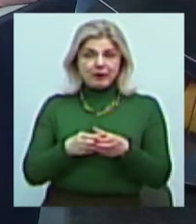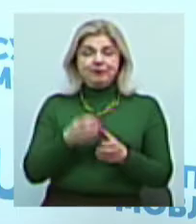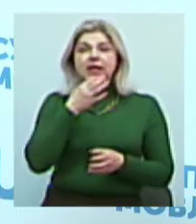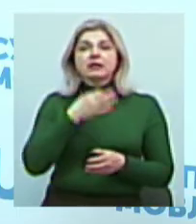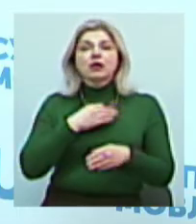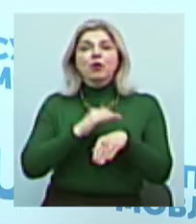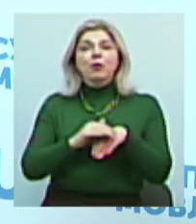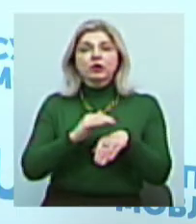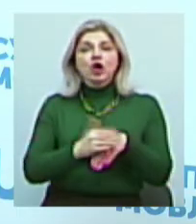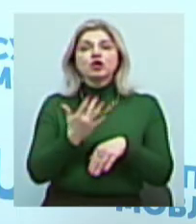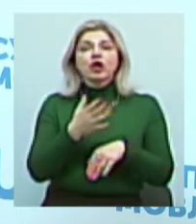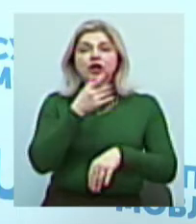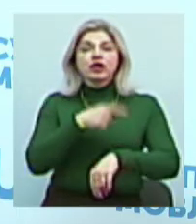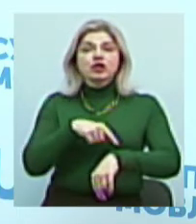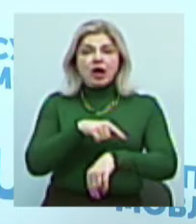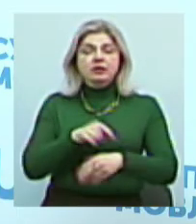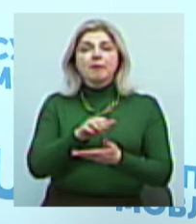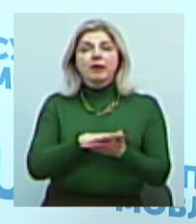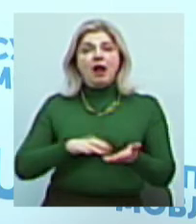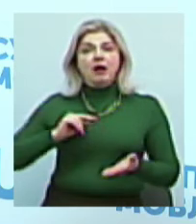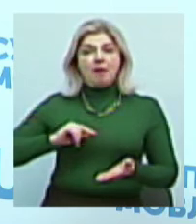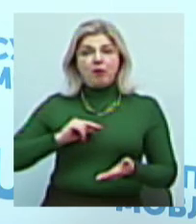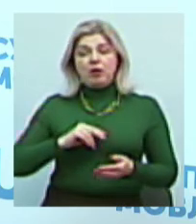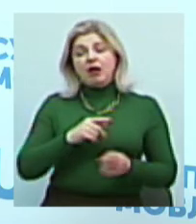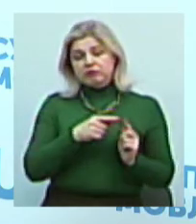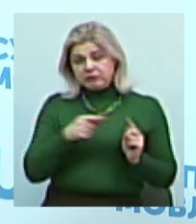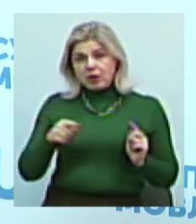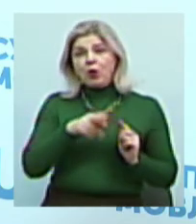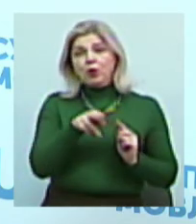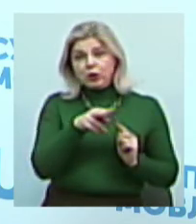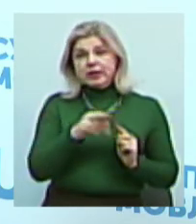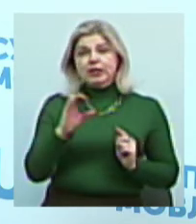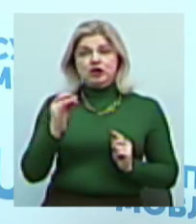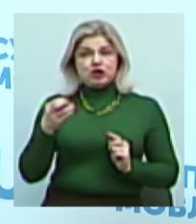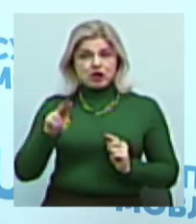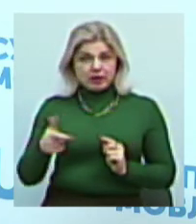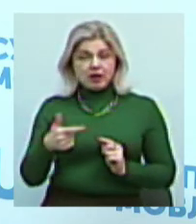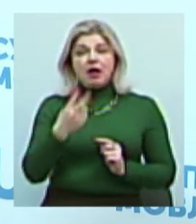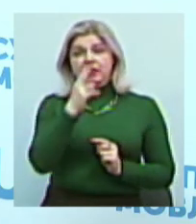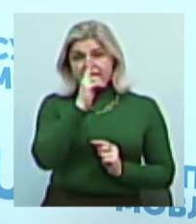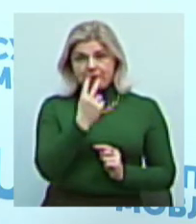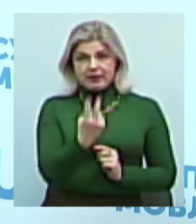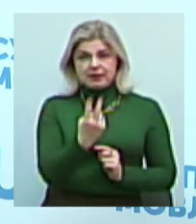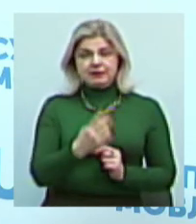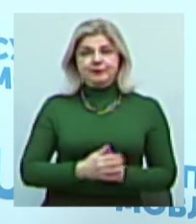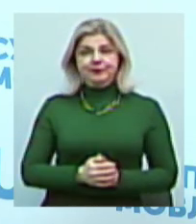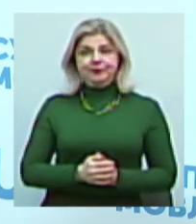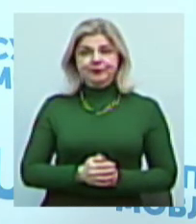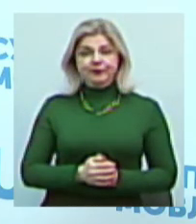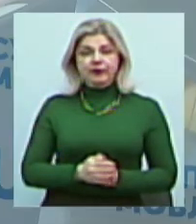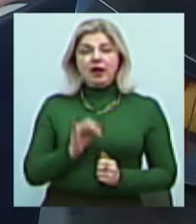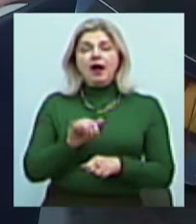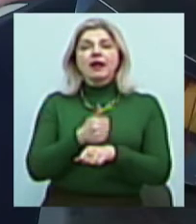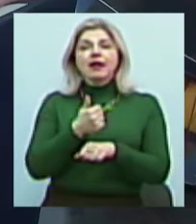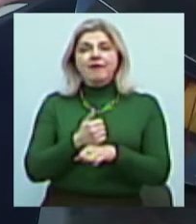тривала робота, скільки часу тривала робота? Протягом грудня-січня це тривало, ця два робота. Місяці. Два місяці, так. І наші